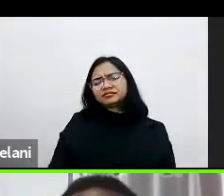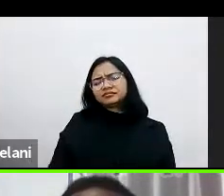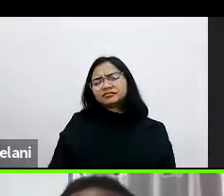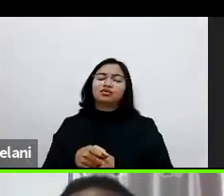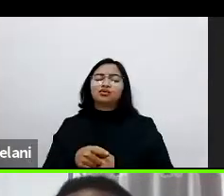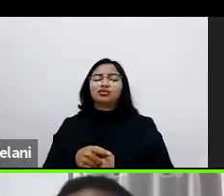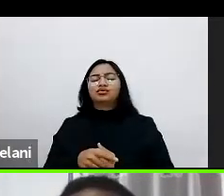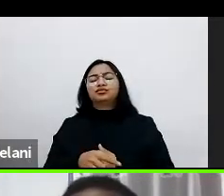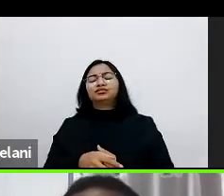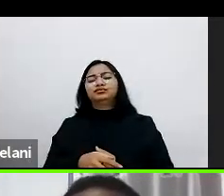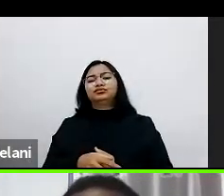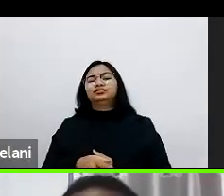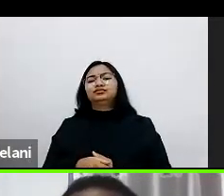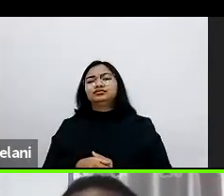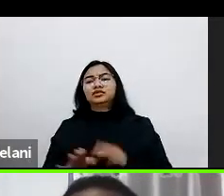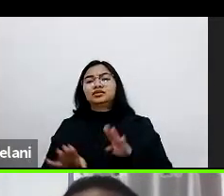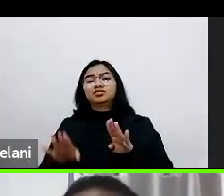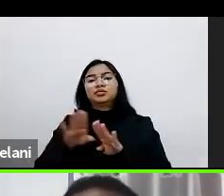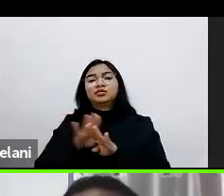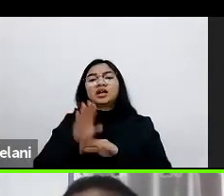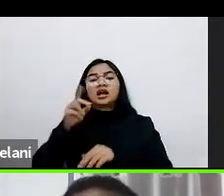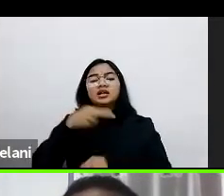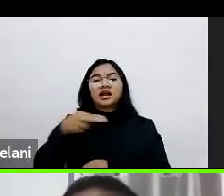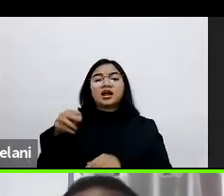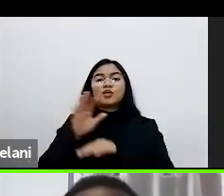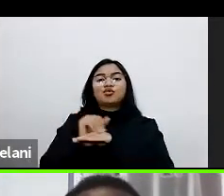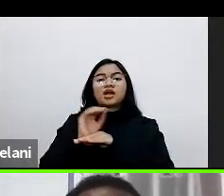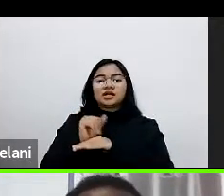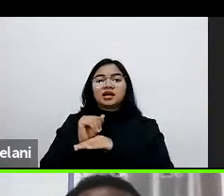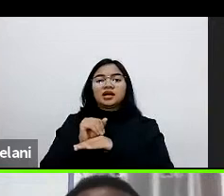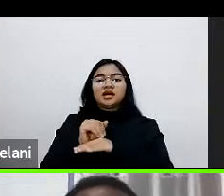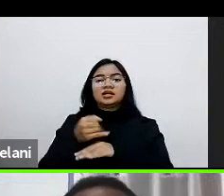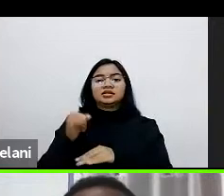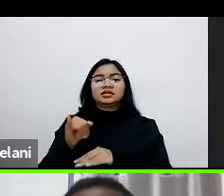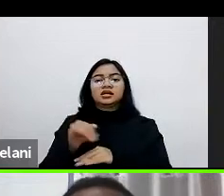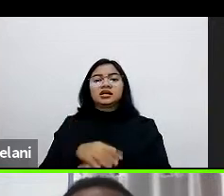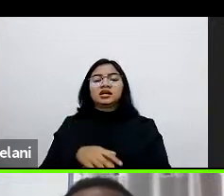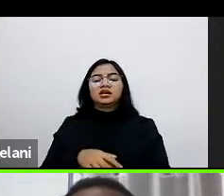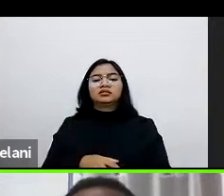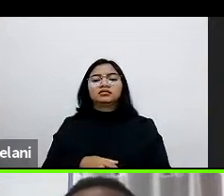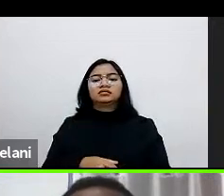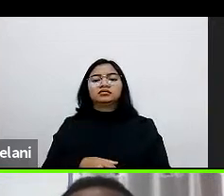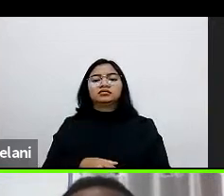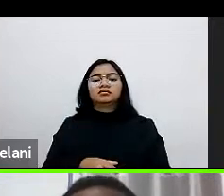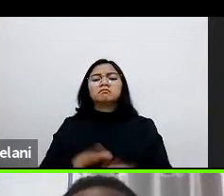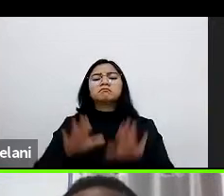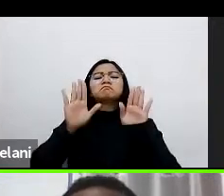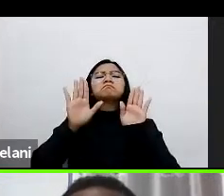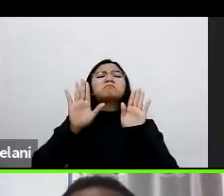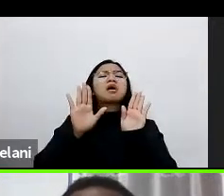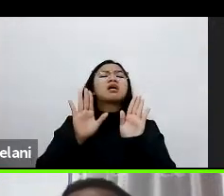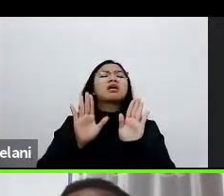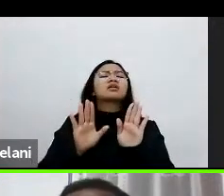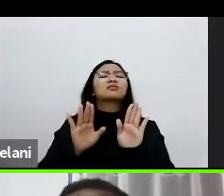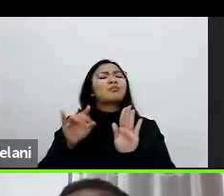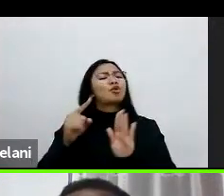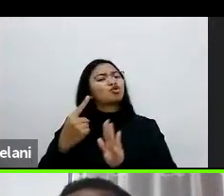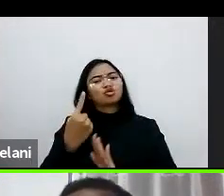egaliter itu ya, sebelumnya adalah budaya yang woman centered culture, budaya yang mengutamakan